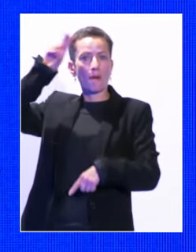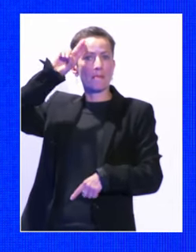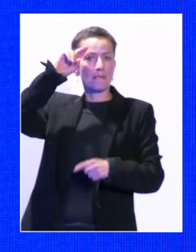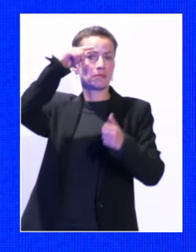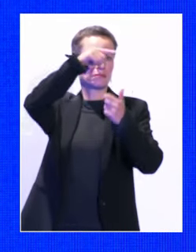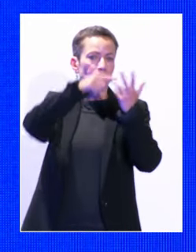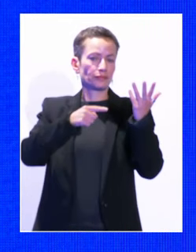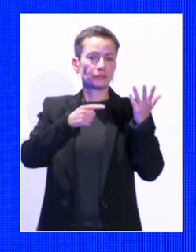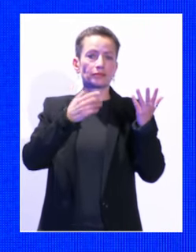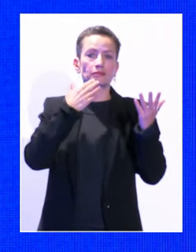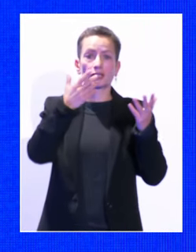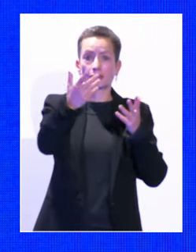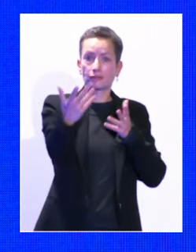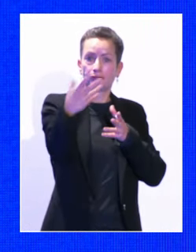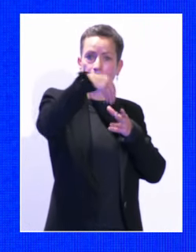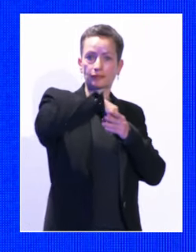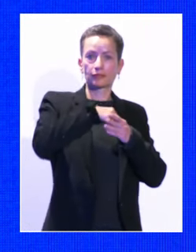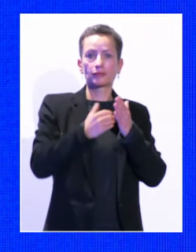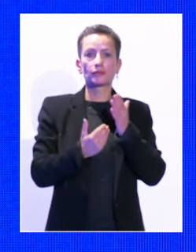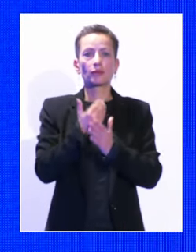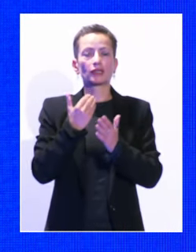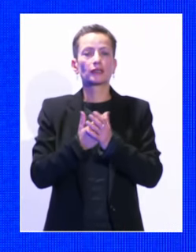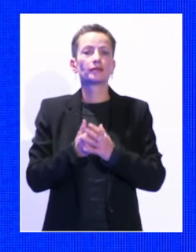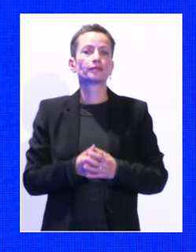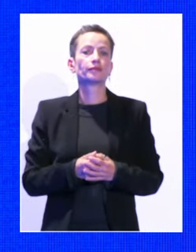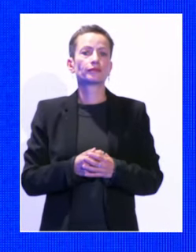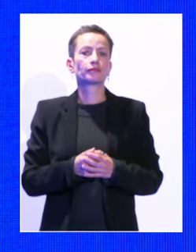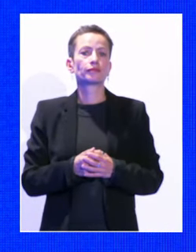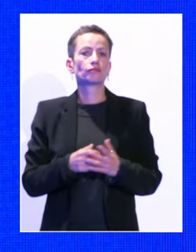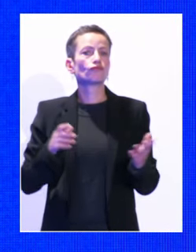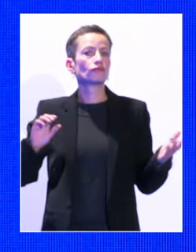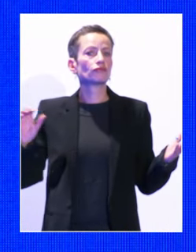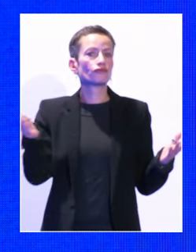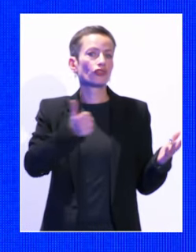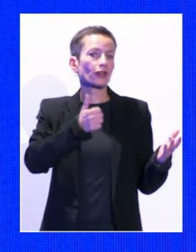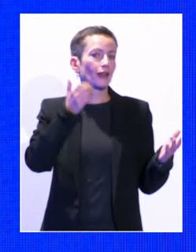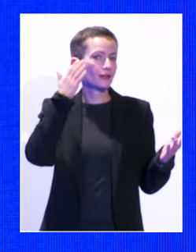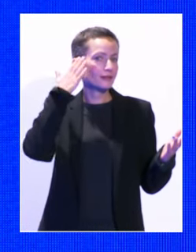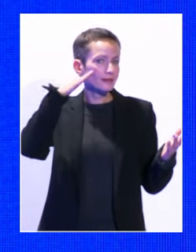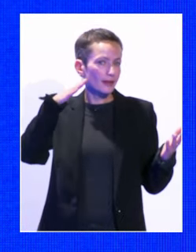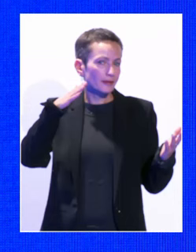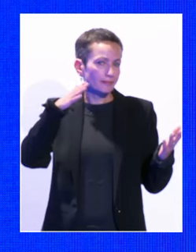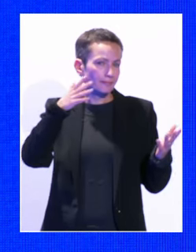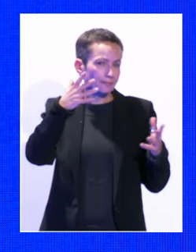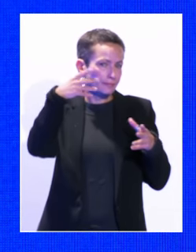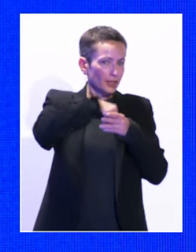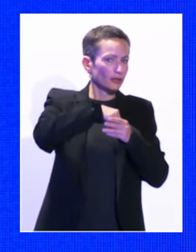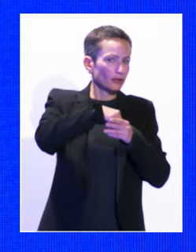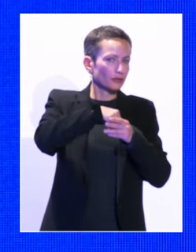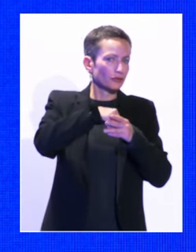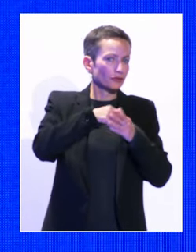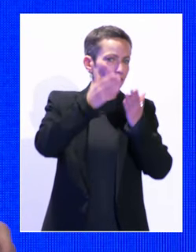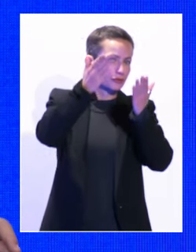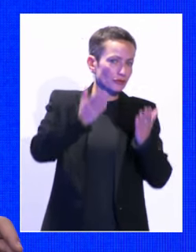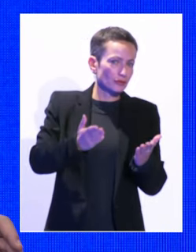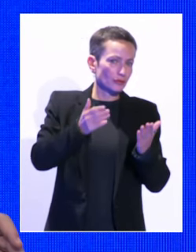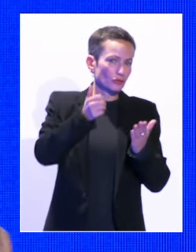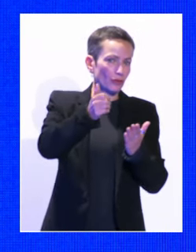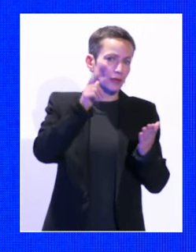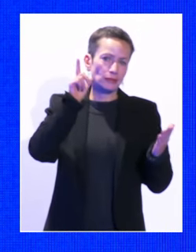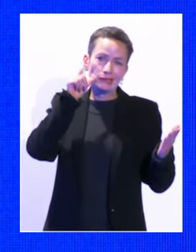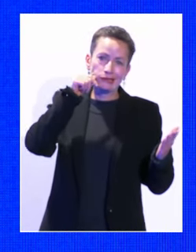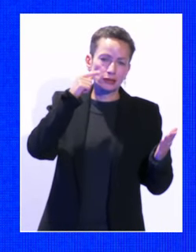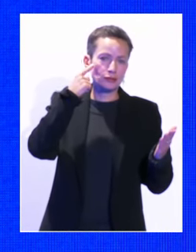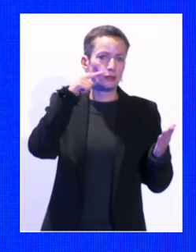ta présence, et chacun connaît la signification de cet effort que tu as fait